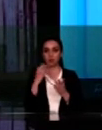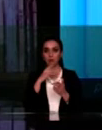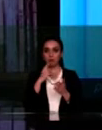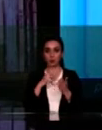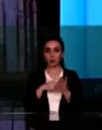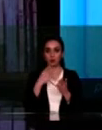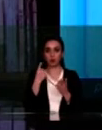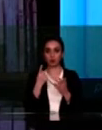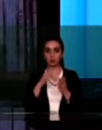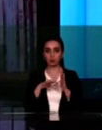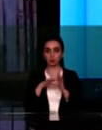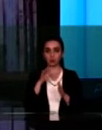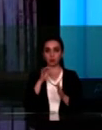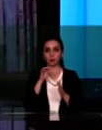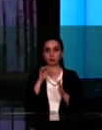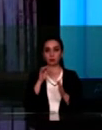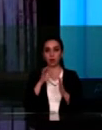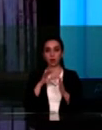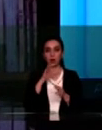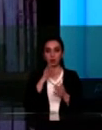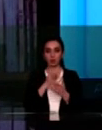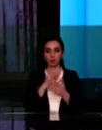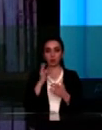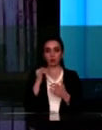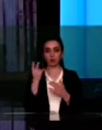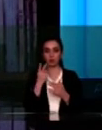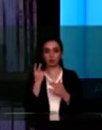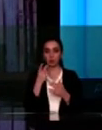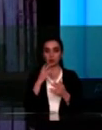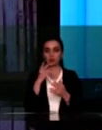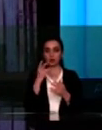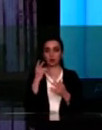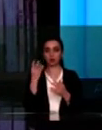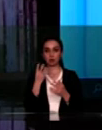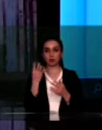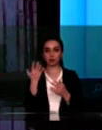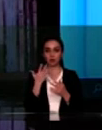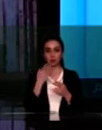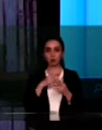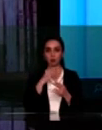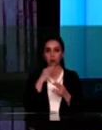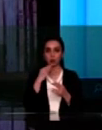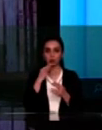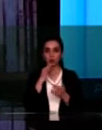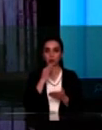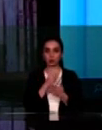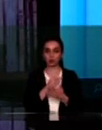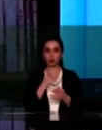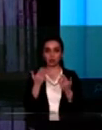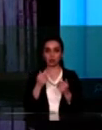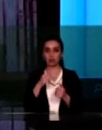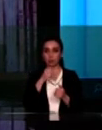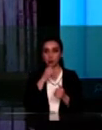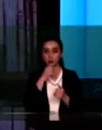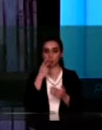с единичным выбором ответа, а на вторые 2 вопроса, 4 и 5, у нас были множественные варианты ответа. Давайте